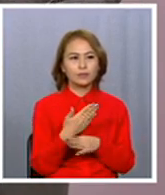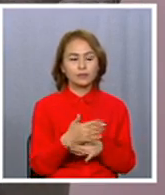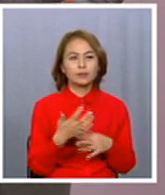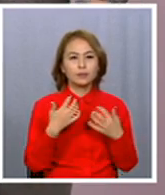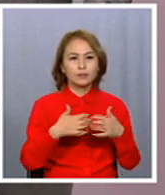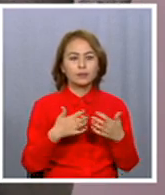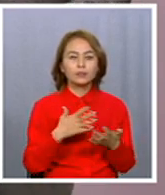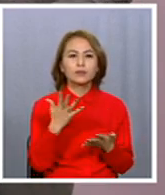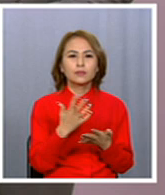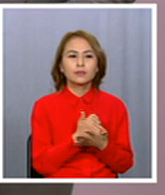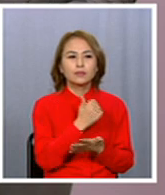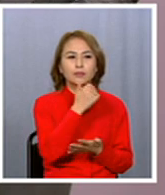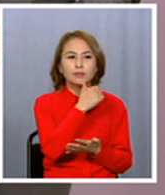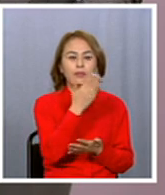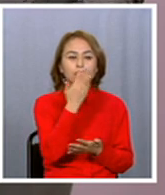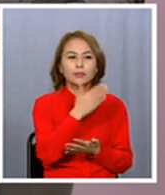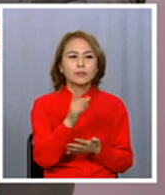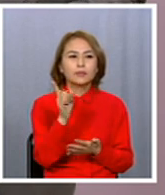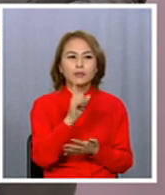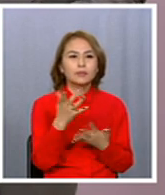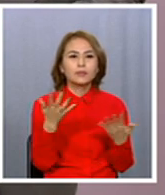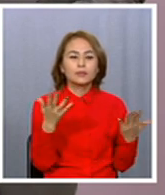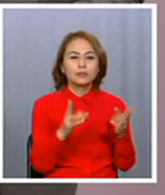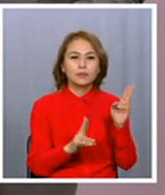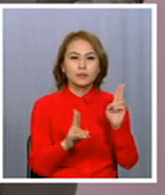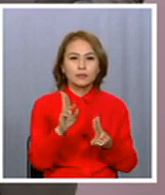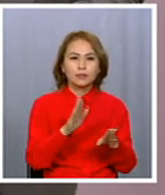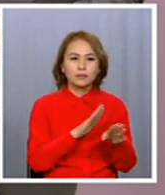анықтайық. Ол үшін қандай амалды қолданамыз?